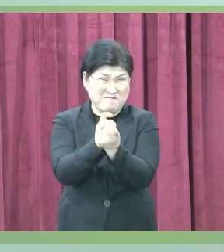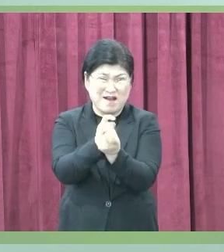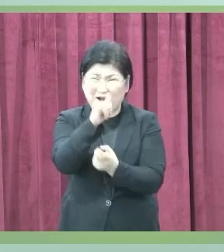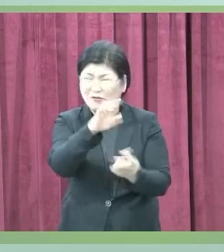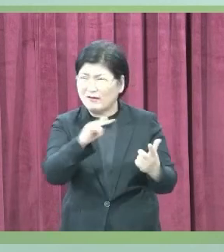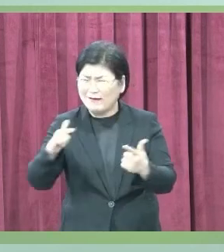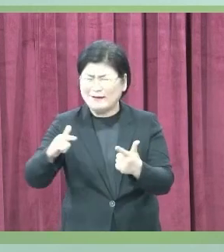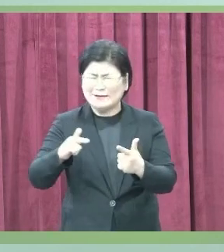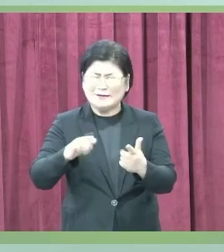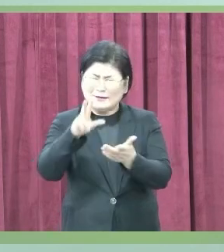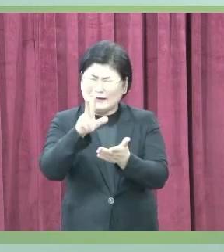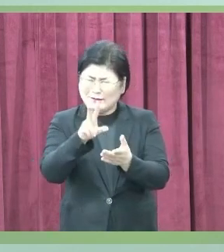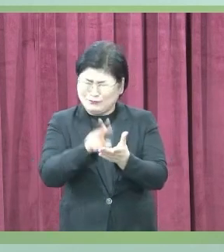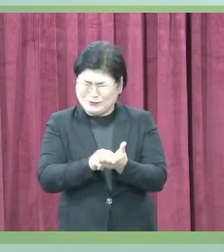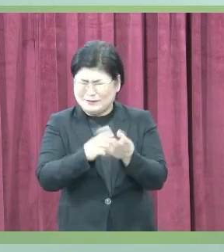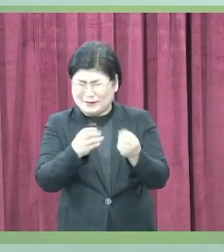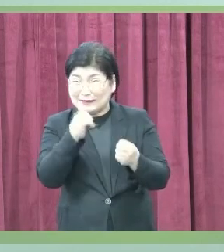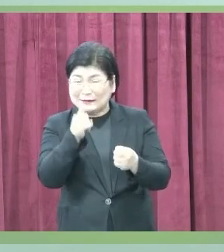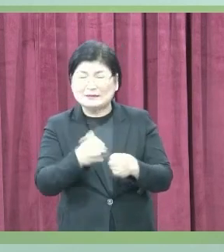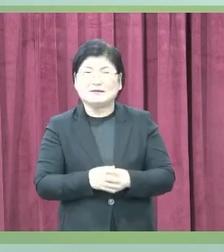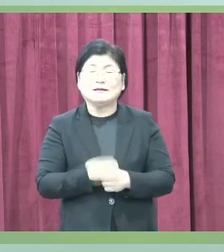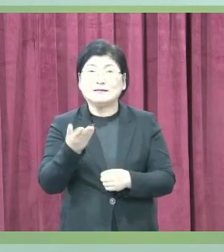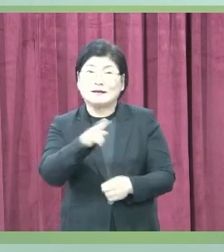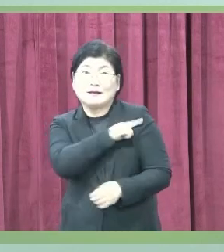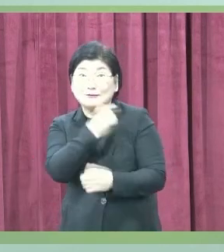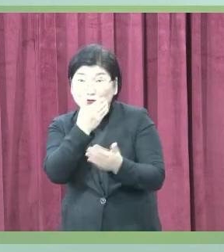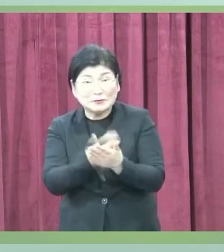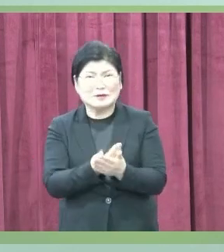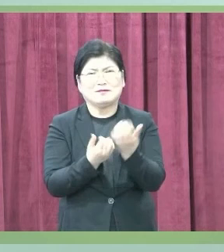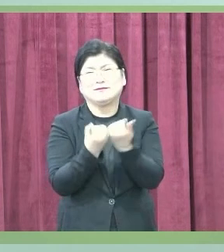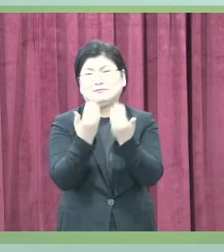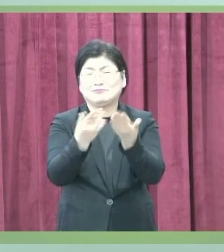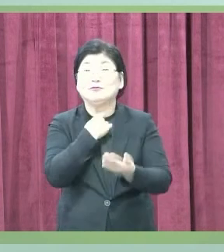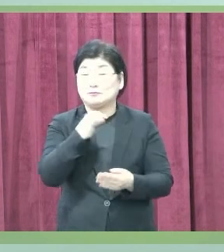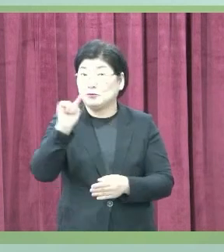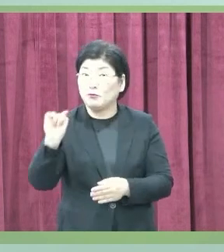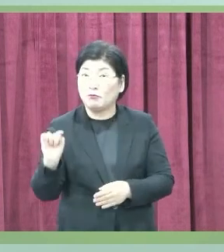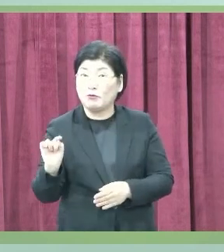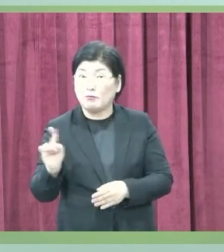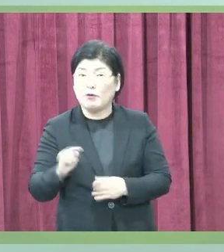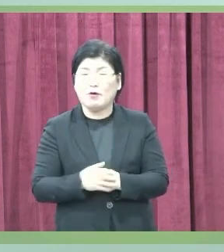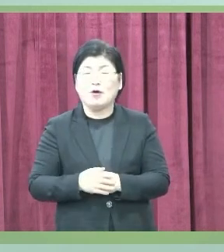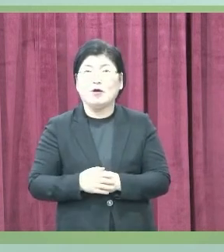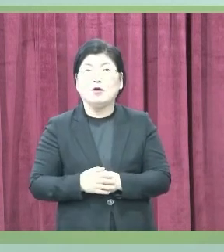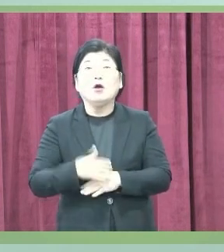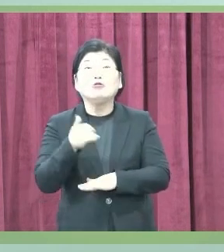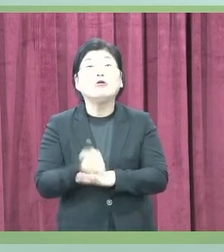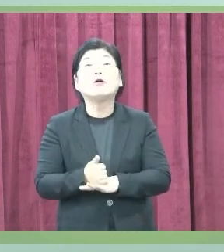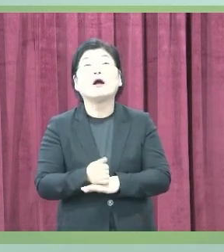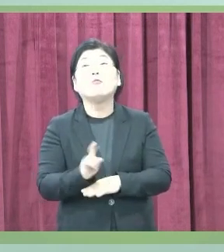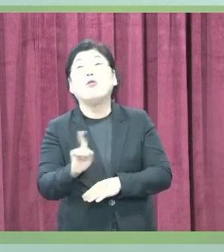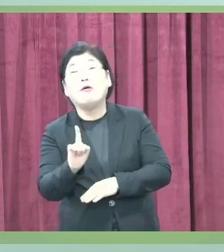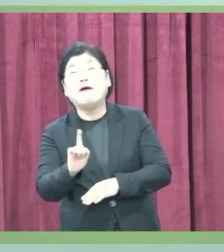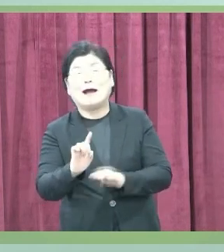리스크 팩터들을 많이 갖고 있는데, 중요한 거는 지금 말씀드리고 싶은 거는 이제 그래서 어쩌란 말이냐가